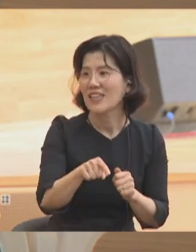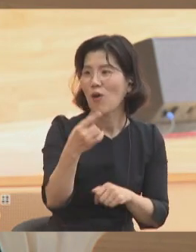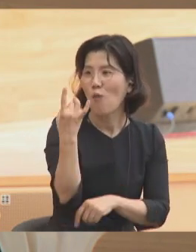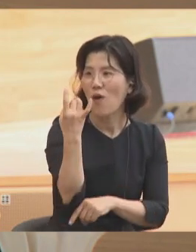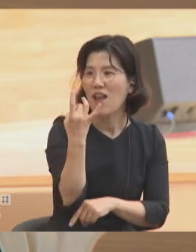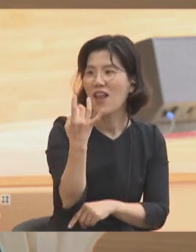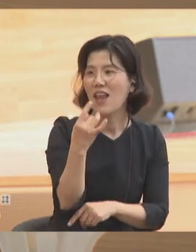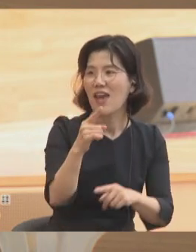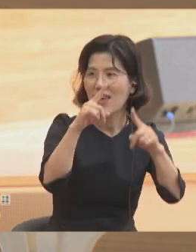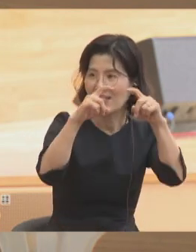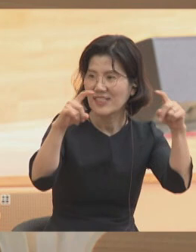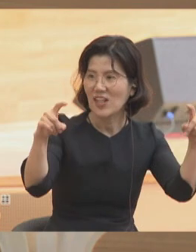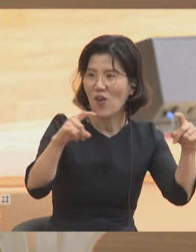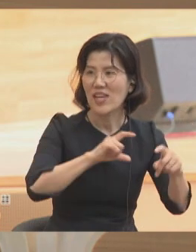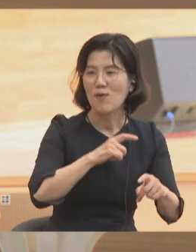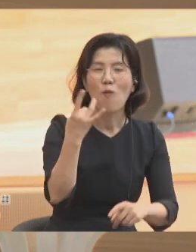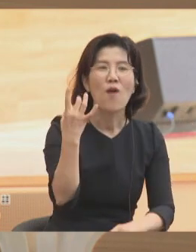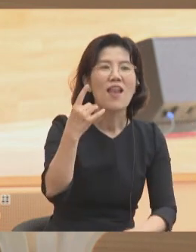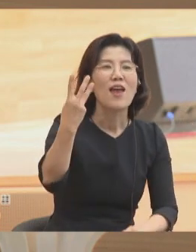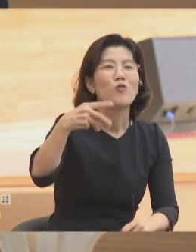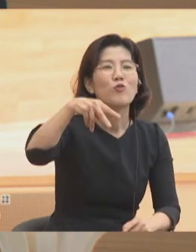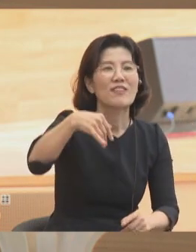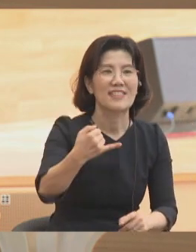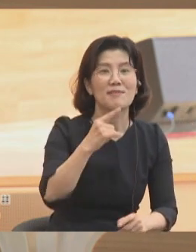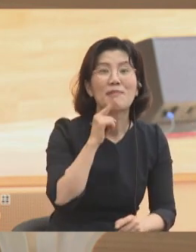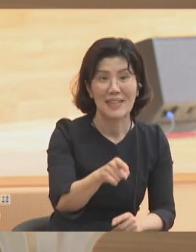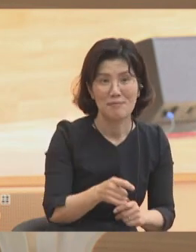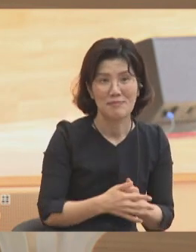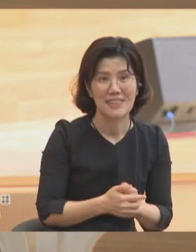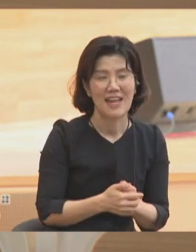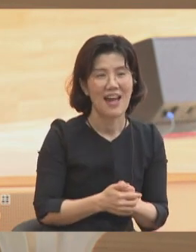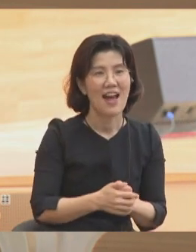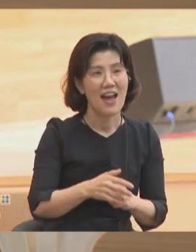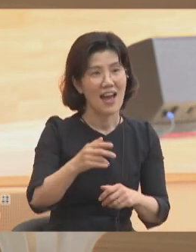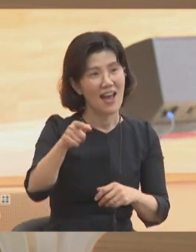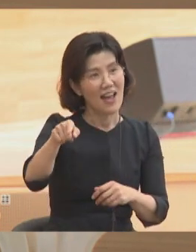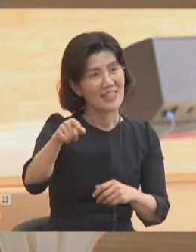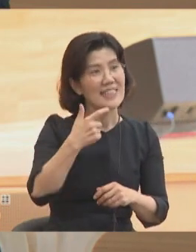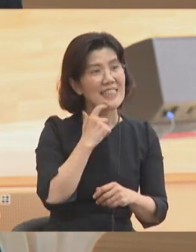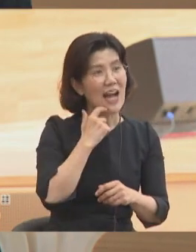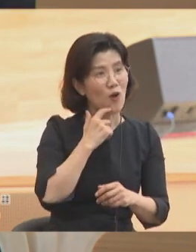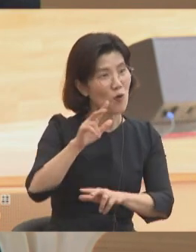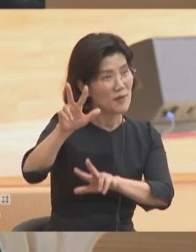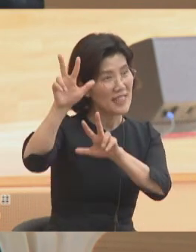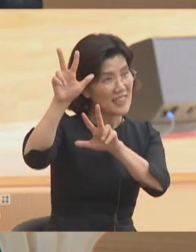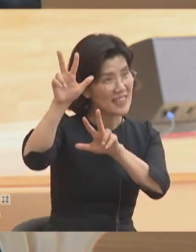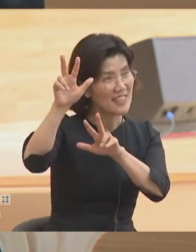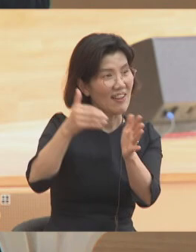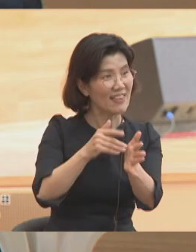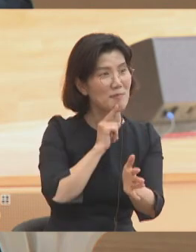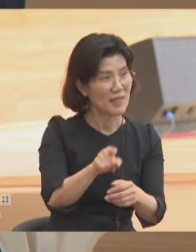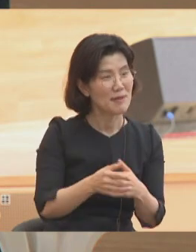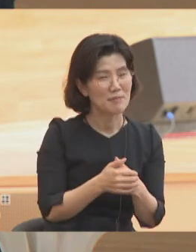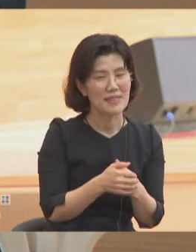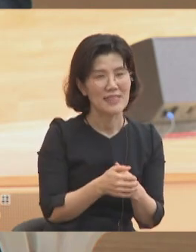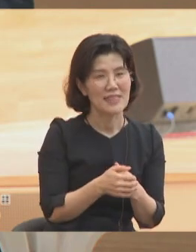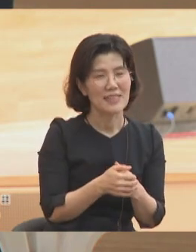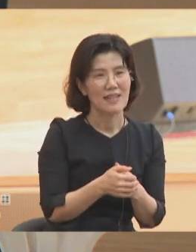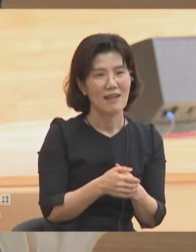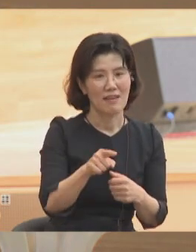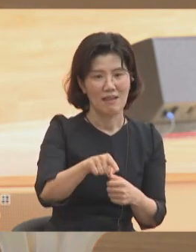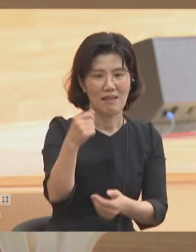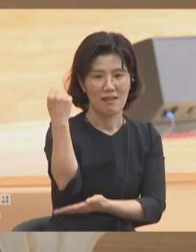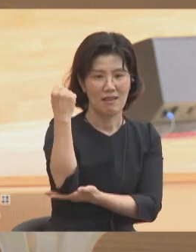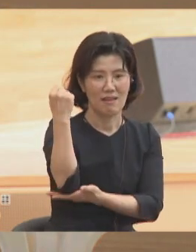야곱이서 원하여 이르 여러분 잠에서 딱 깨 가지고요 하나님을 만난이 야곱이요 이곳에 기름을고